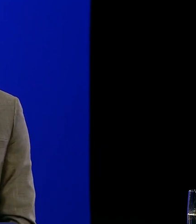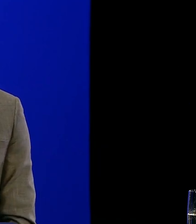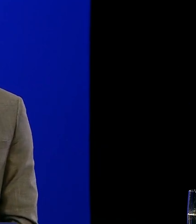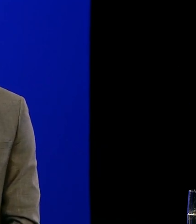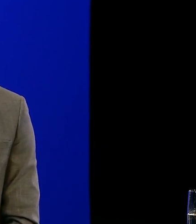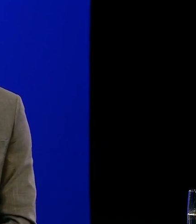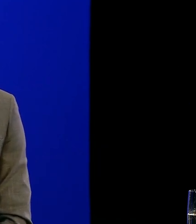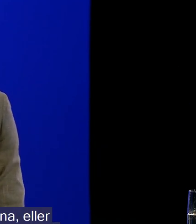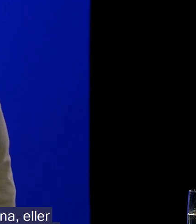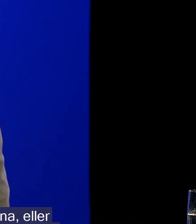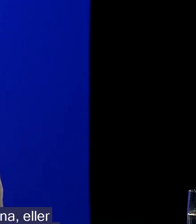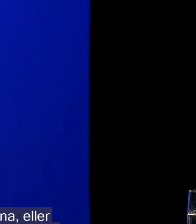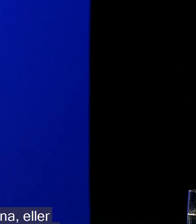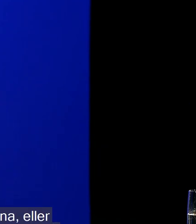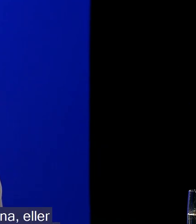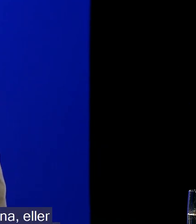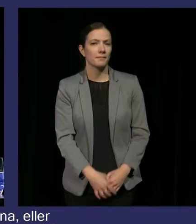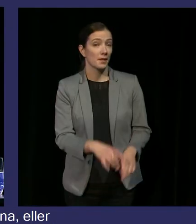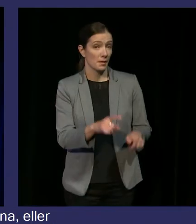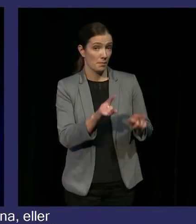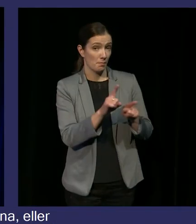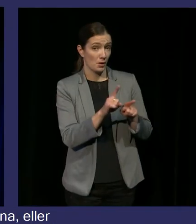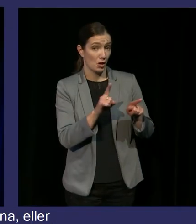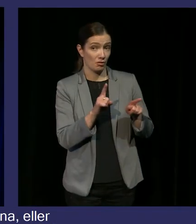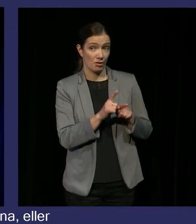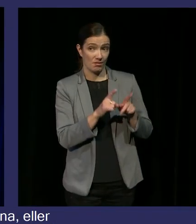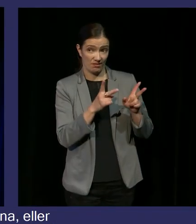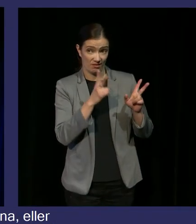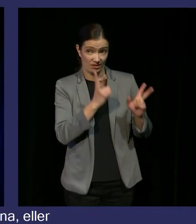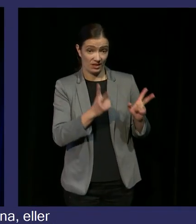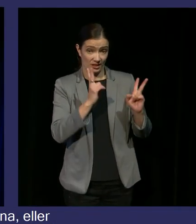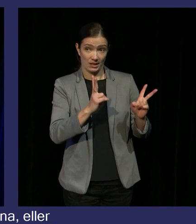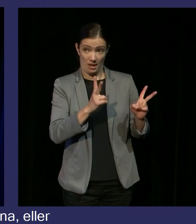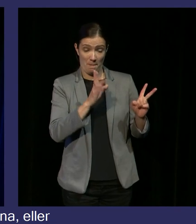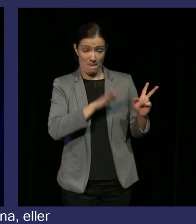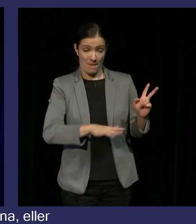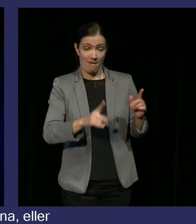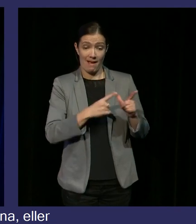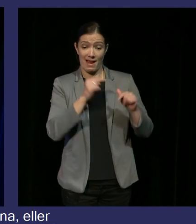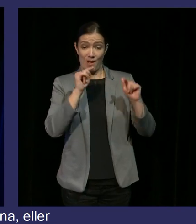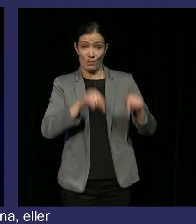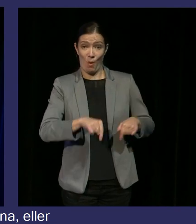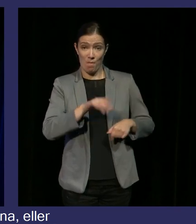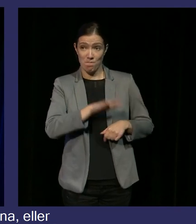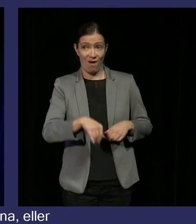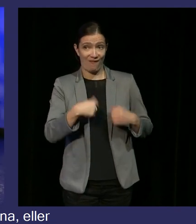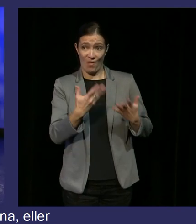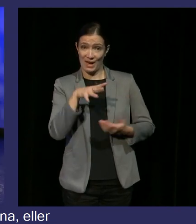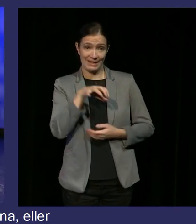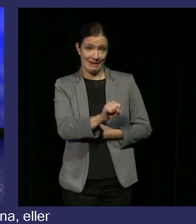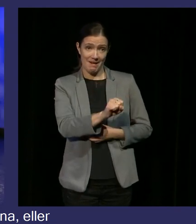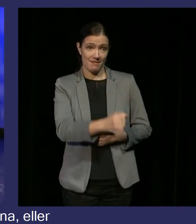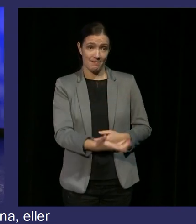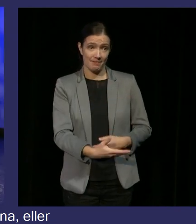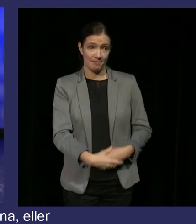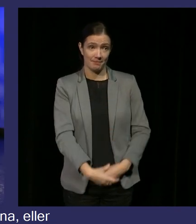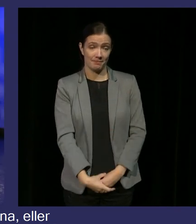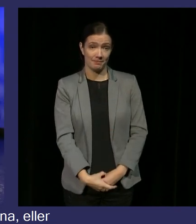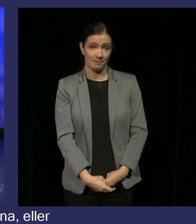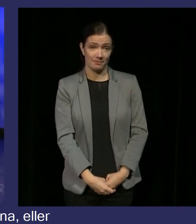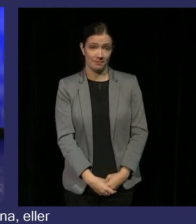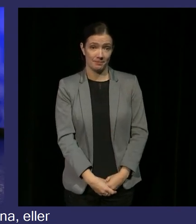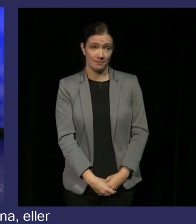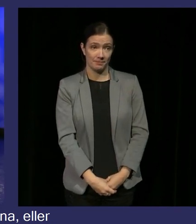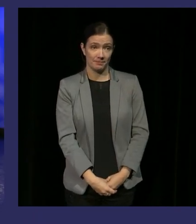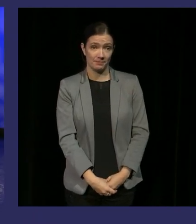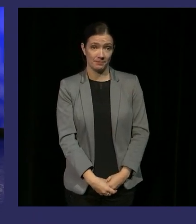svekket. Innebærer det at de samme barna eller dagens barn ikke får tilgang